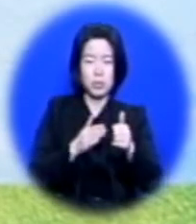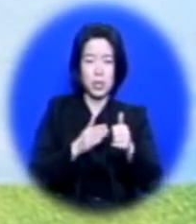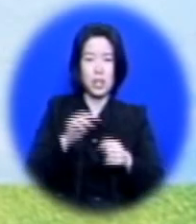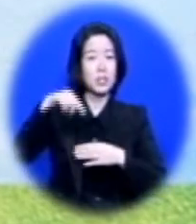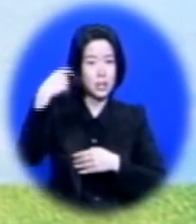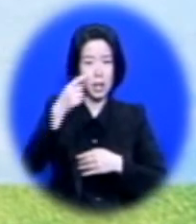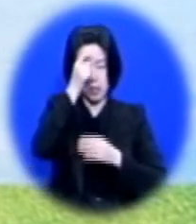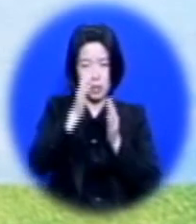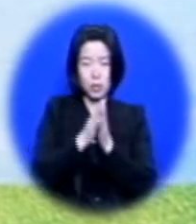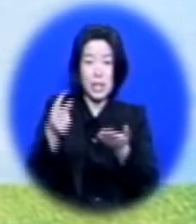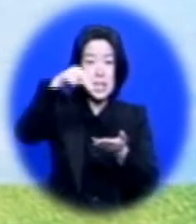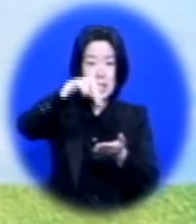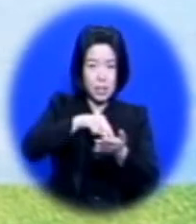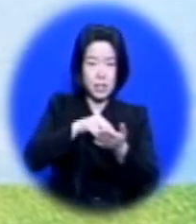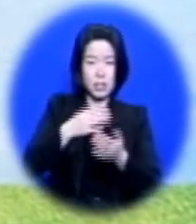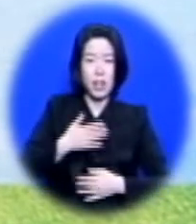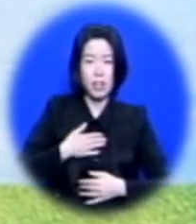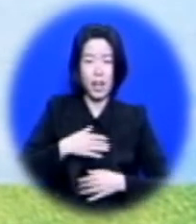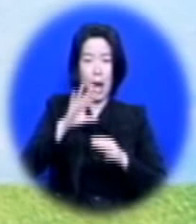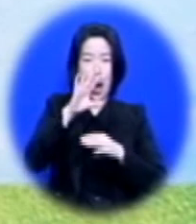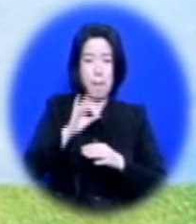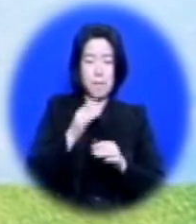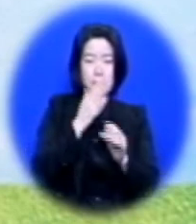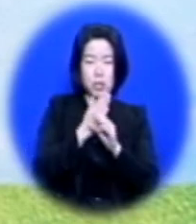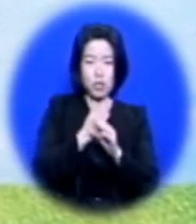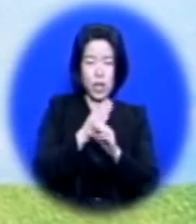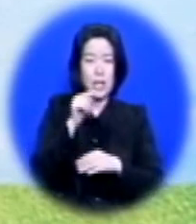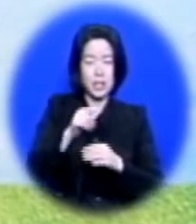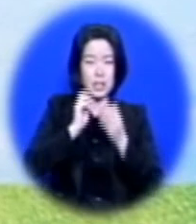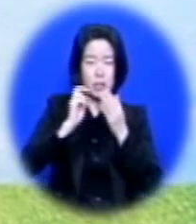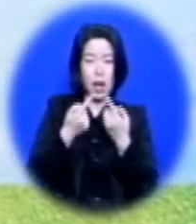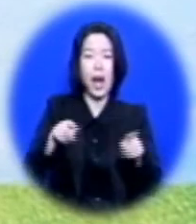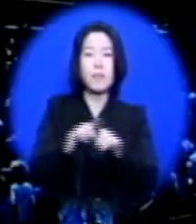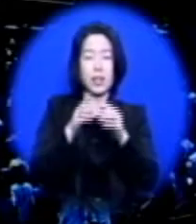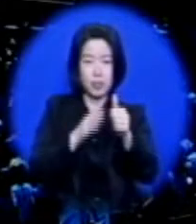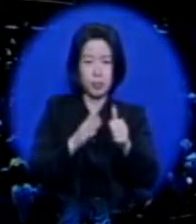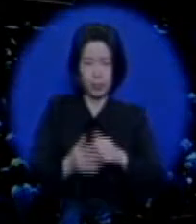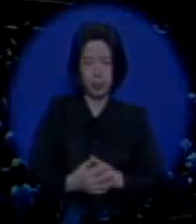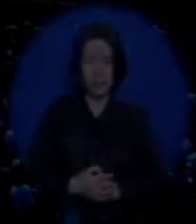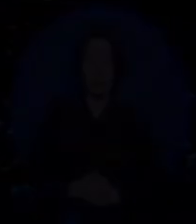기도 하우리 다 일어나셔서 내가 만민 중에 그 찬송을 같이 부러지게 씁니다